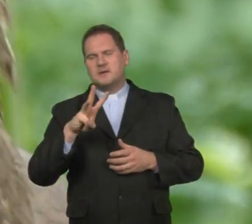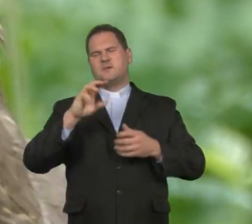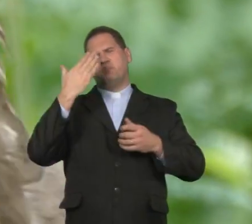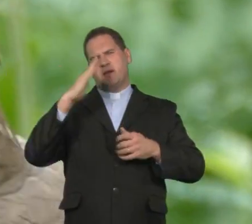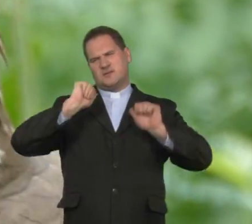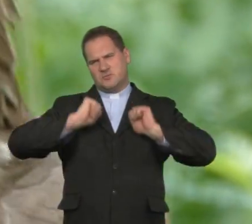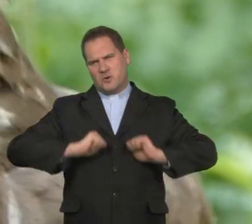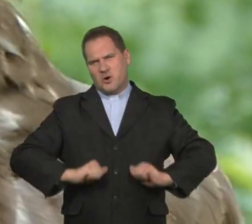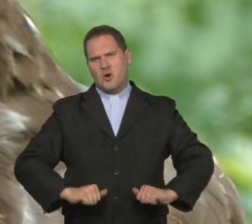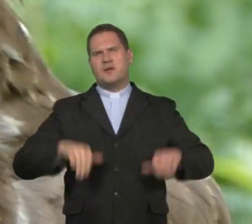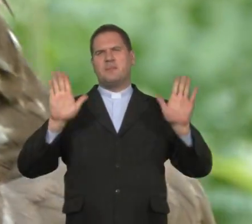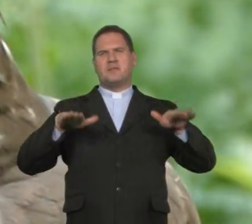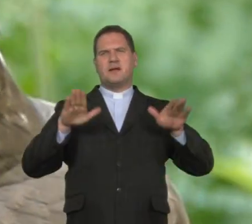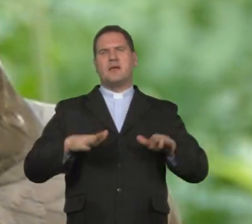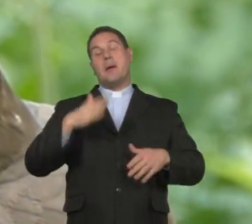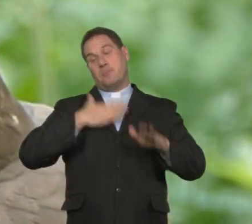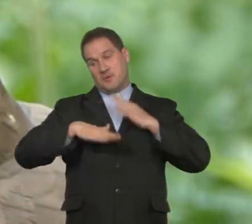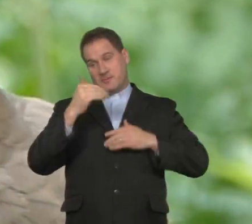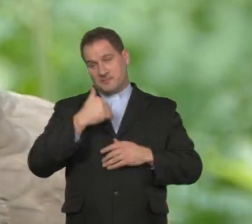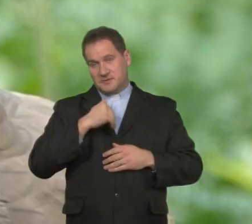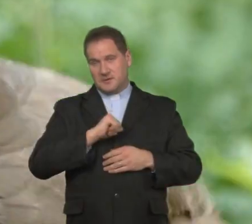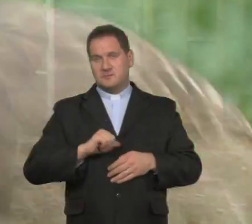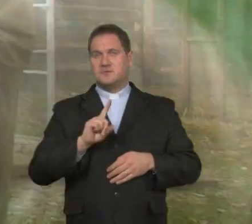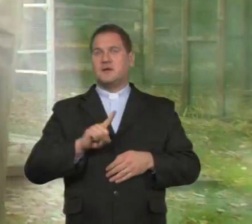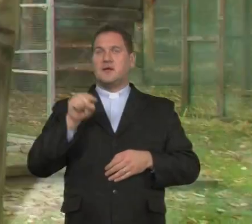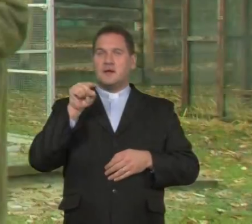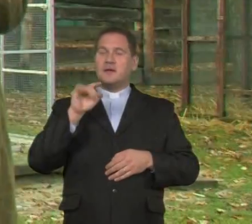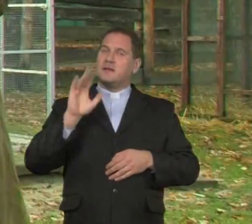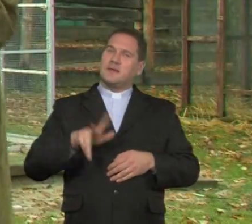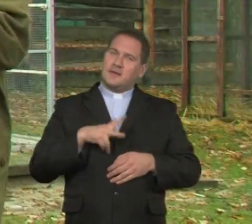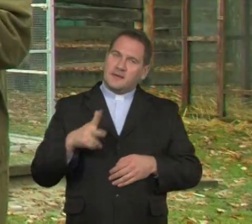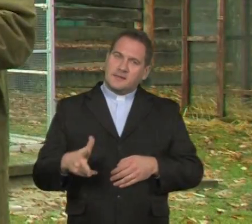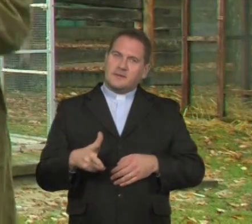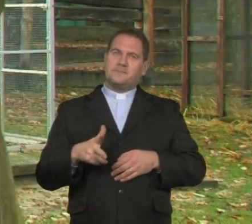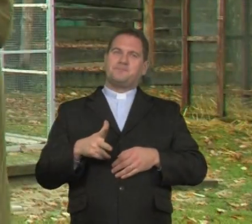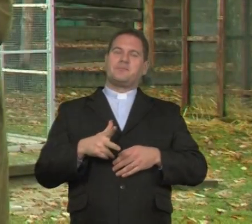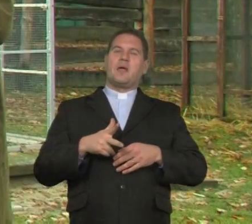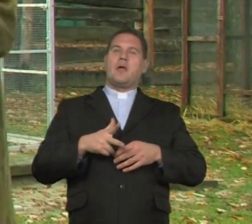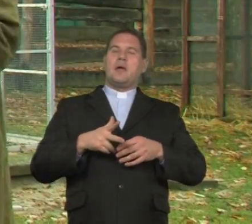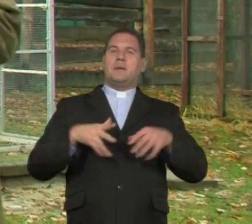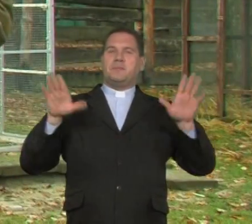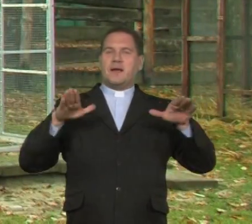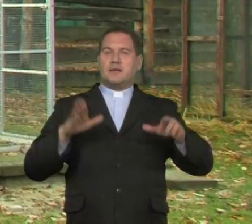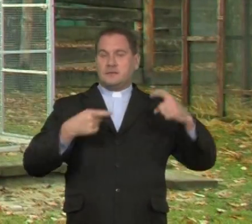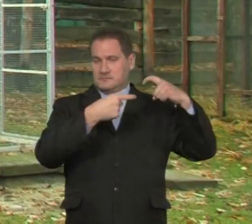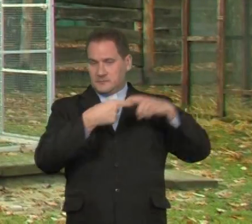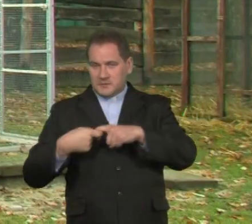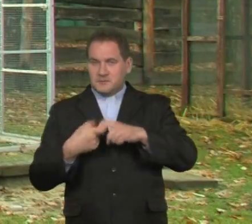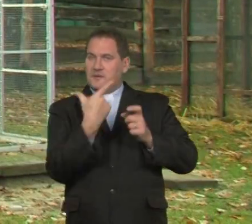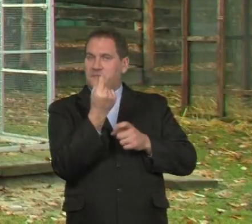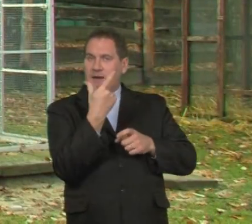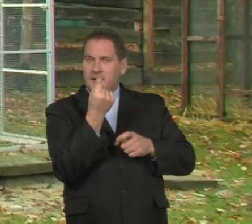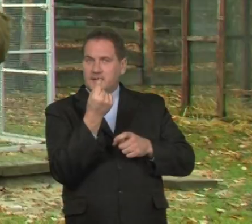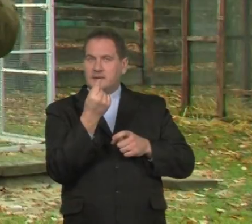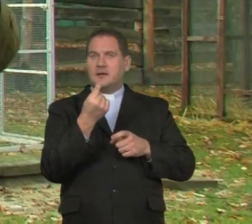myszołowy generalnie są ptakami bardzo łagodnymi. Najbardziej mi się podoba w myszołowach to, że kiedy mają gody,